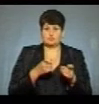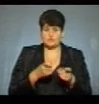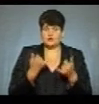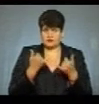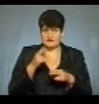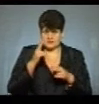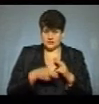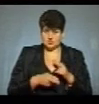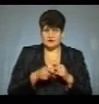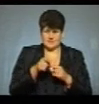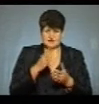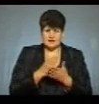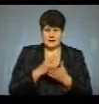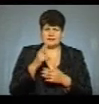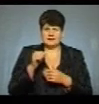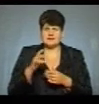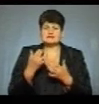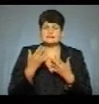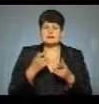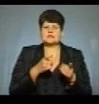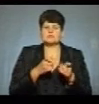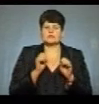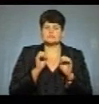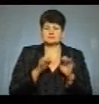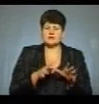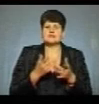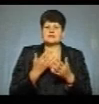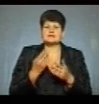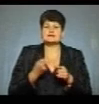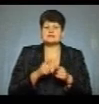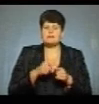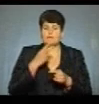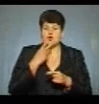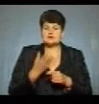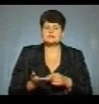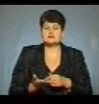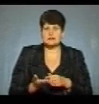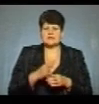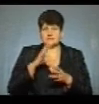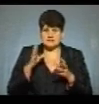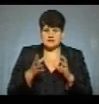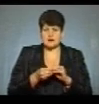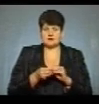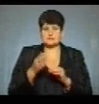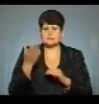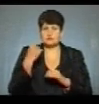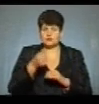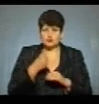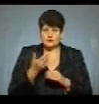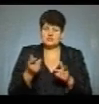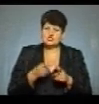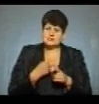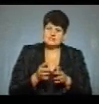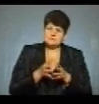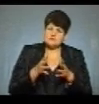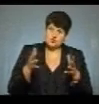31 жовтня. Чи є у вас дані по тому, скільки зброї принесли і який це показник в загальному за минулі роки? Тобто, чи